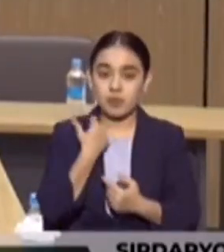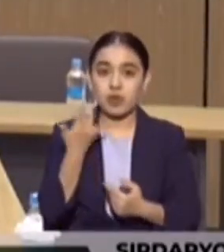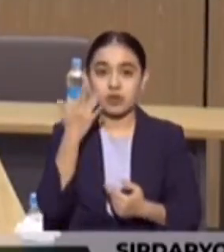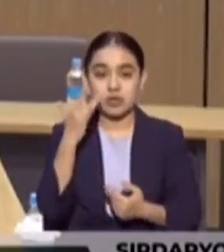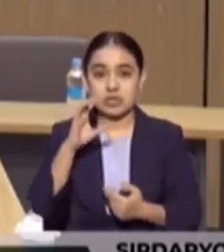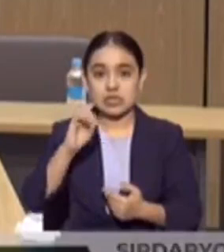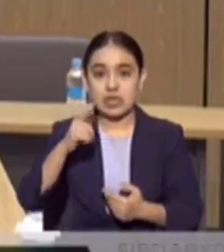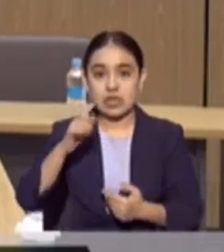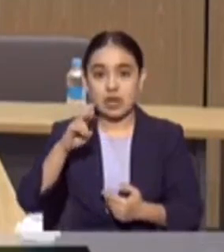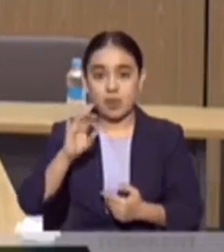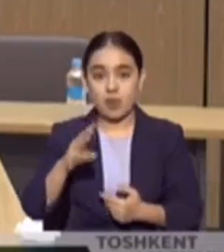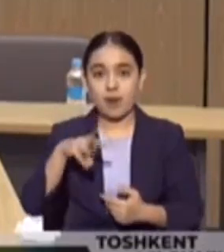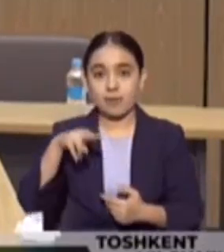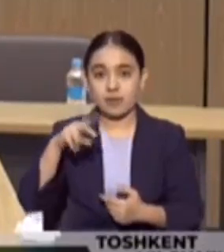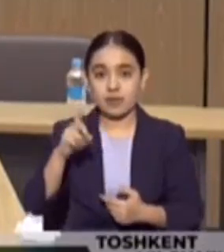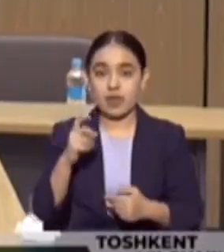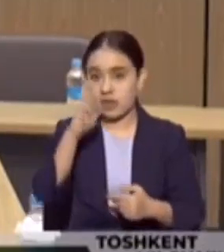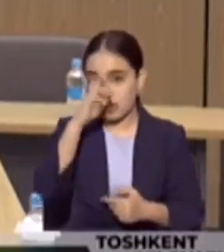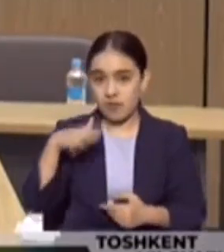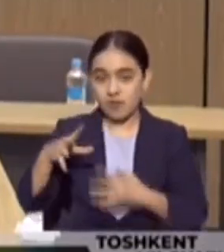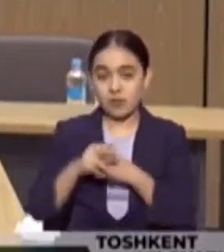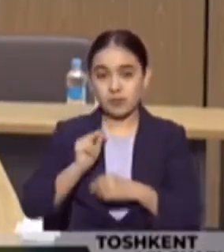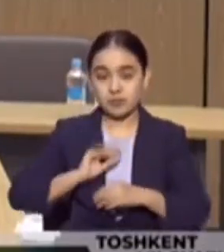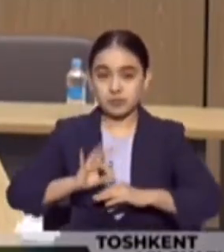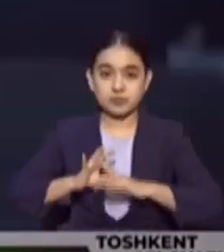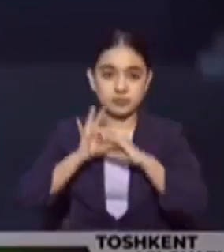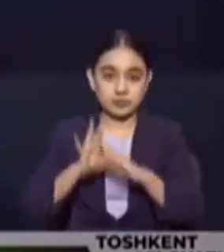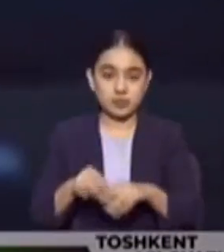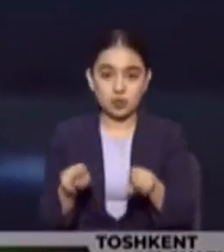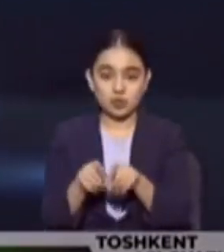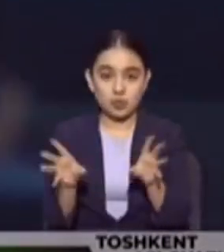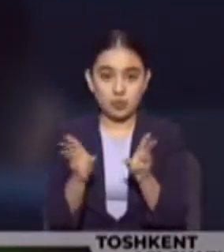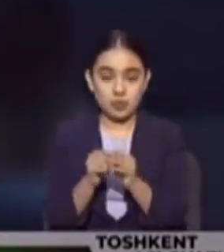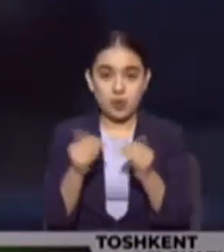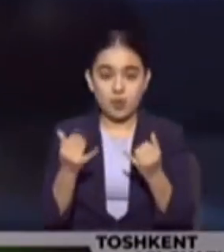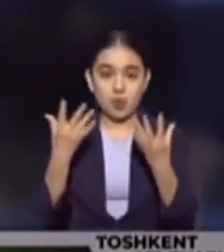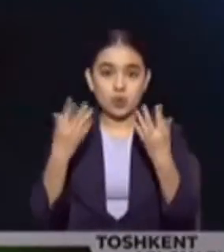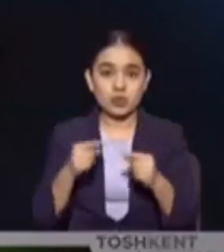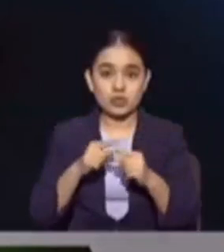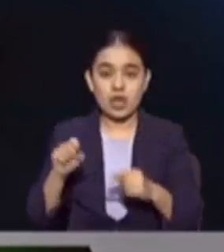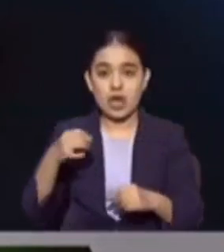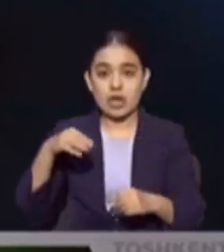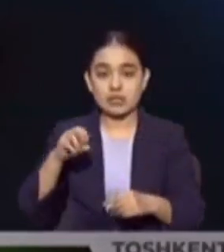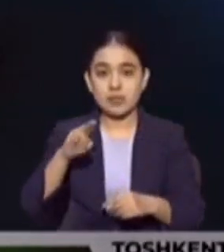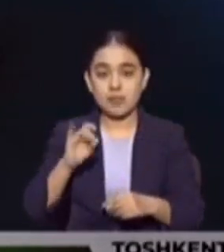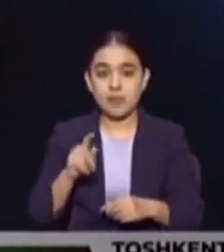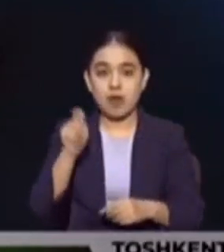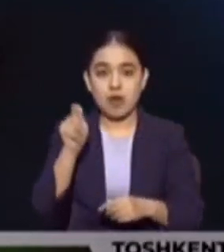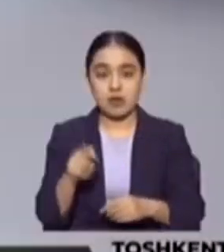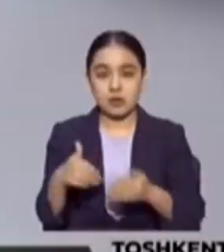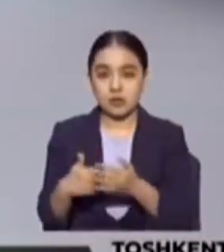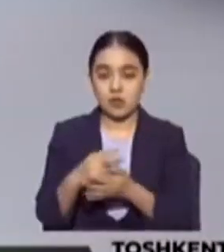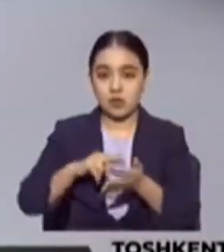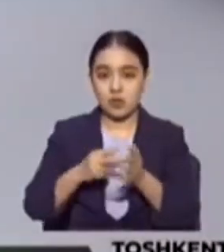AQSh, Singapur va MDH davlatlari bilan hamkorlik olib bormoqdamiz. Shu bilan birga bugungi kunga qadar IT parkning startup